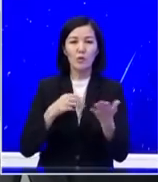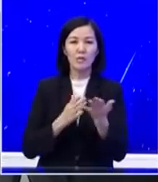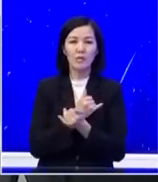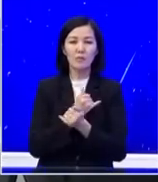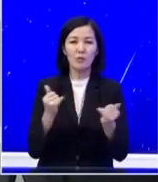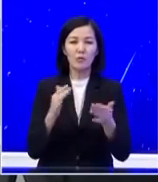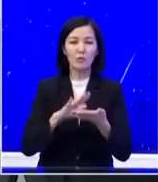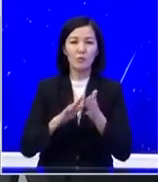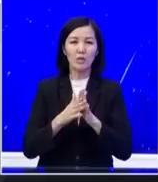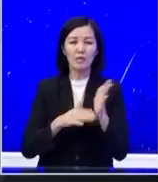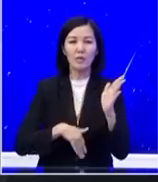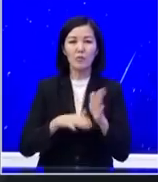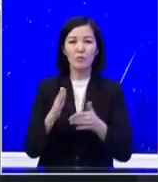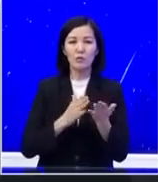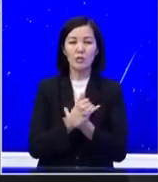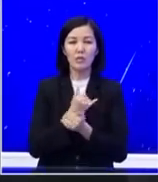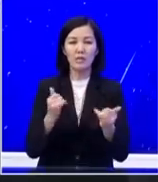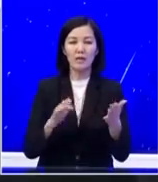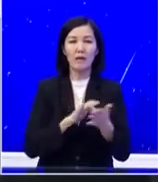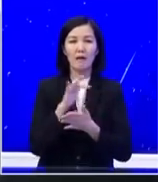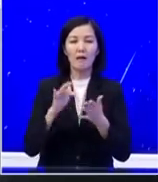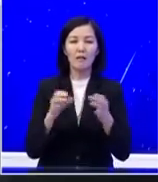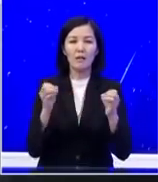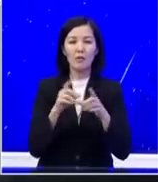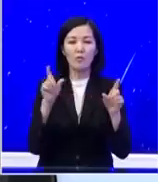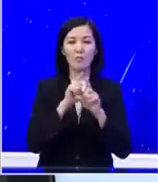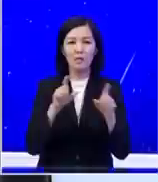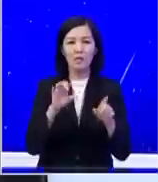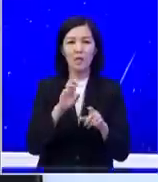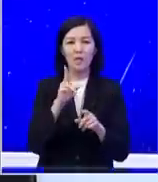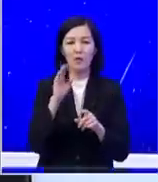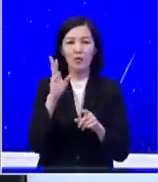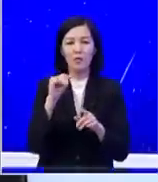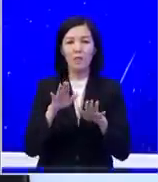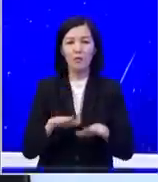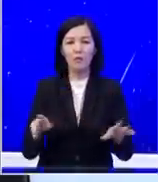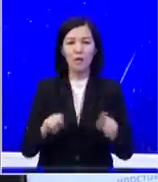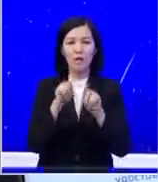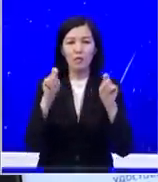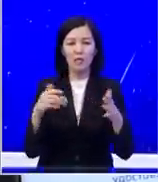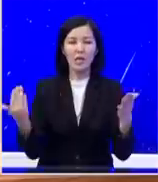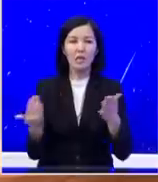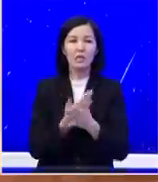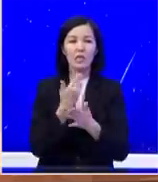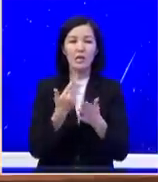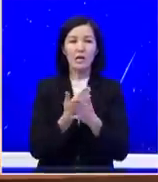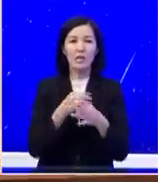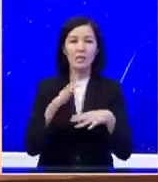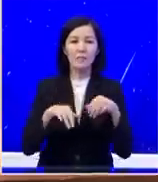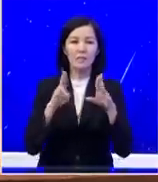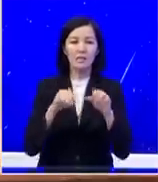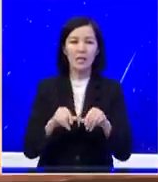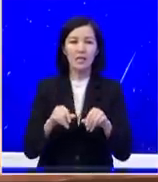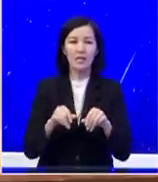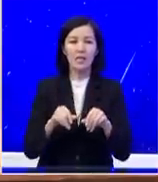көрсетуіне де жағдай жасалған. Мәселен, шаһардағы 10 мекемеде эгов бұрышы ашылған. Осы жаңа үрдіске байланысты арнайы құрылған